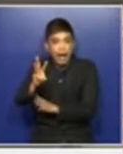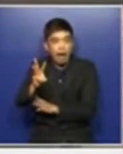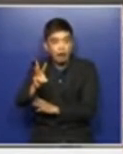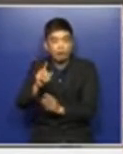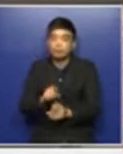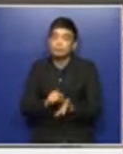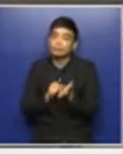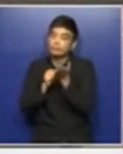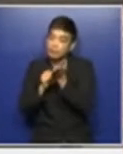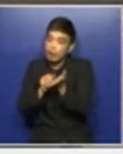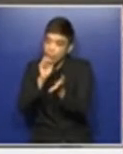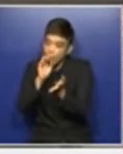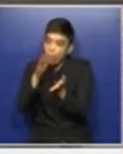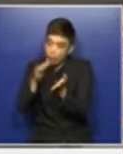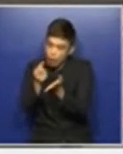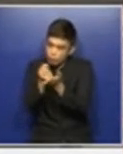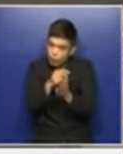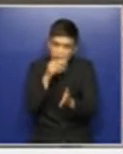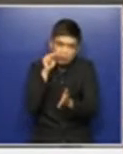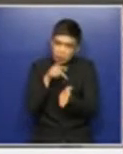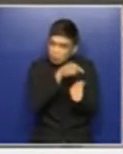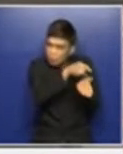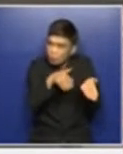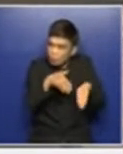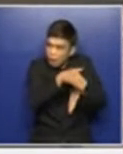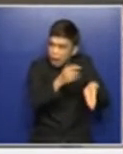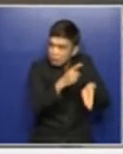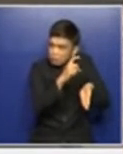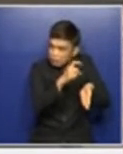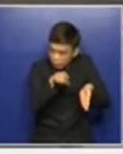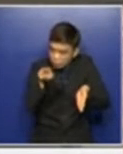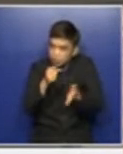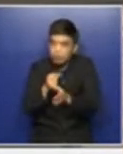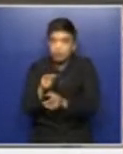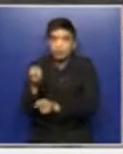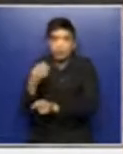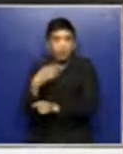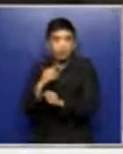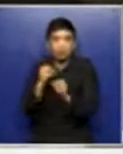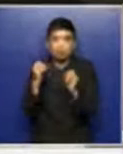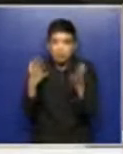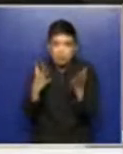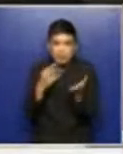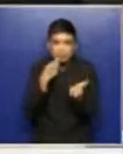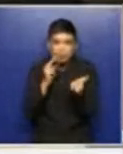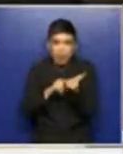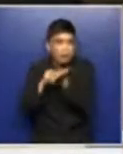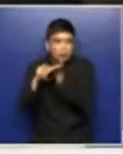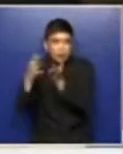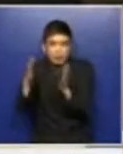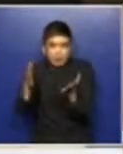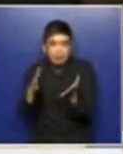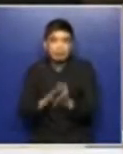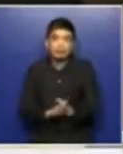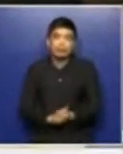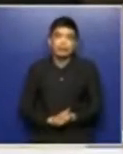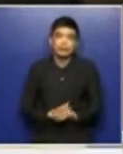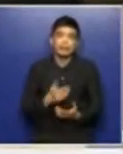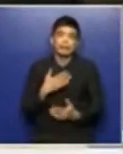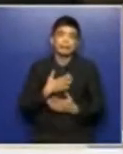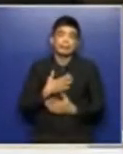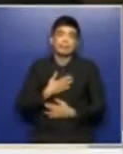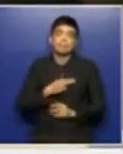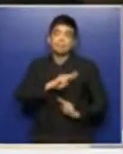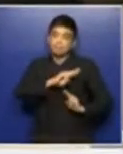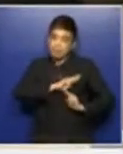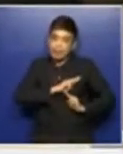เสนอมาที่เขตพื้นที่นี้ในเบื้องต้นเนี่ยชาวบ้านเนี่ยได้เรียรายเงินกันได้ 30,000 บา